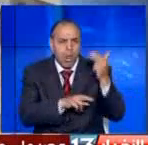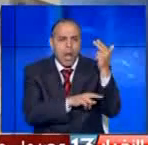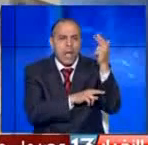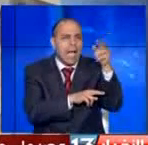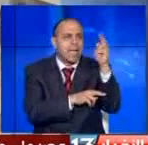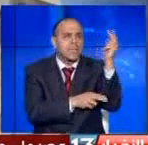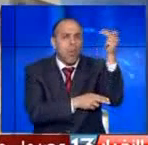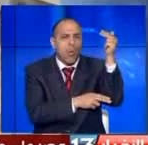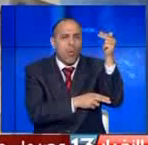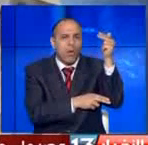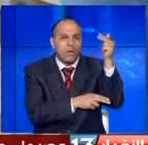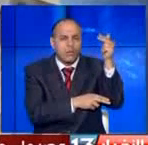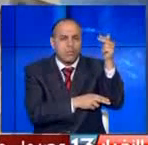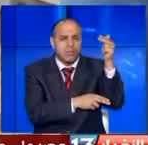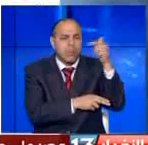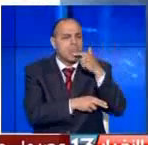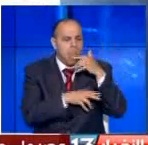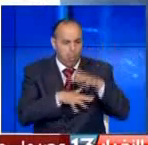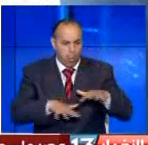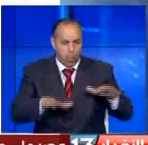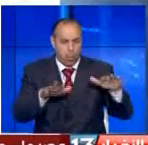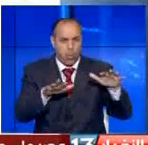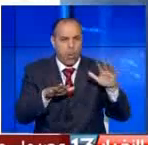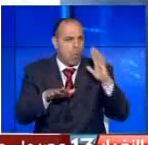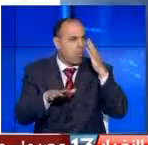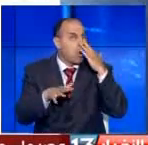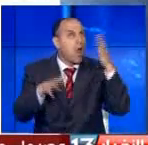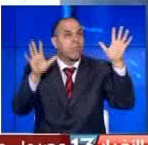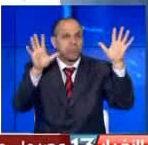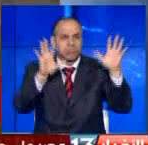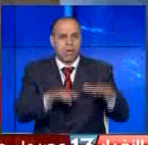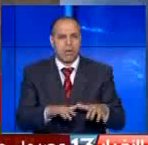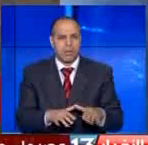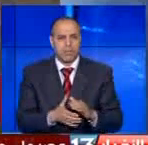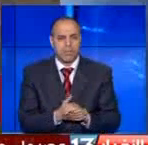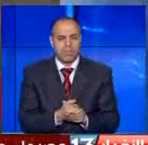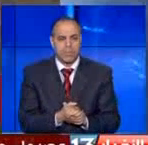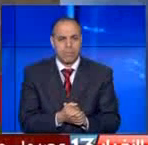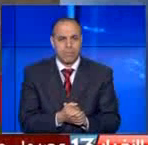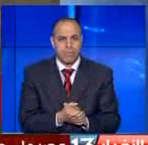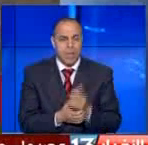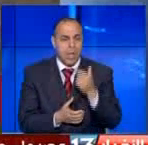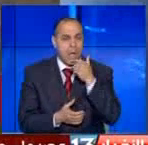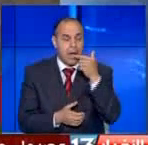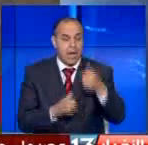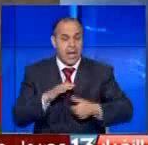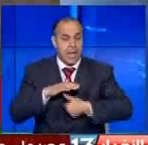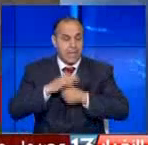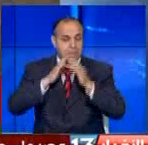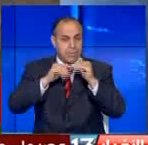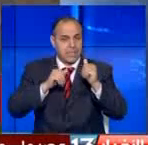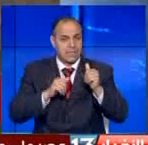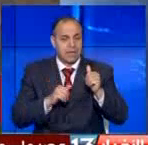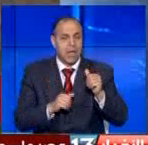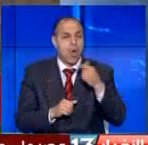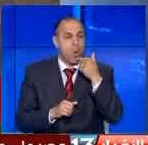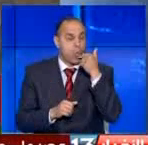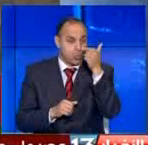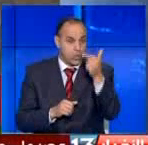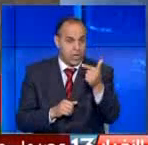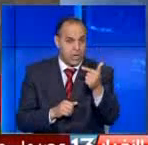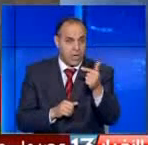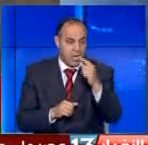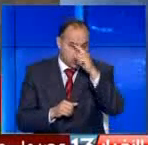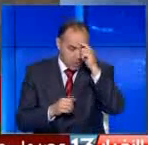جوه كلها دم والإزاز كله بتاع الكنيسة مكسر. وعقب قرار الرئيس المصري عبد الفتاح السيسي